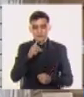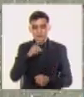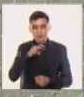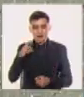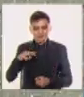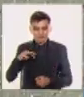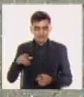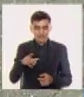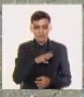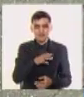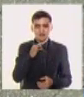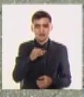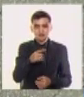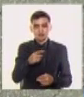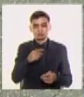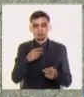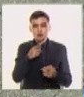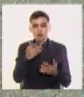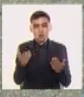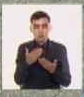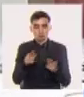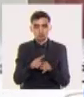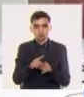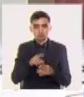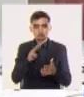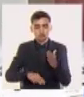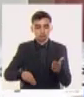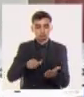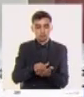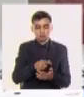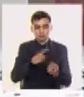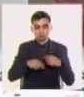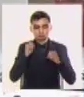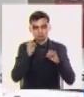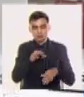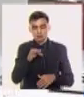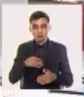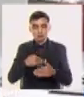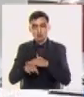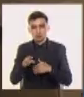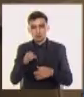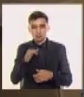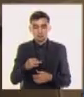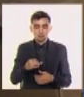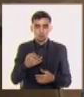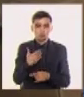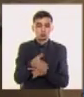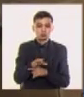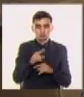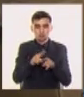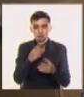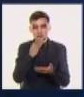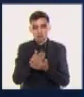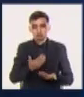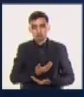соответственно и назначают они с легкостью какую-то часть этих миллиардов возвращают выходят и спокойно продолжает там